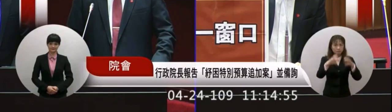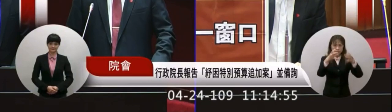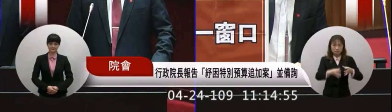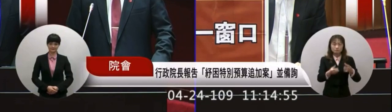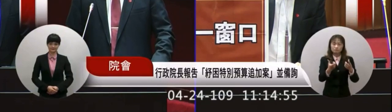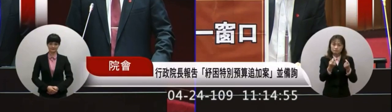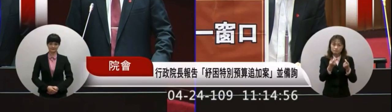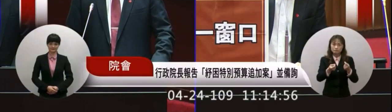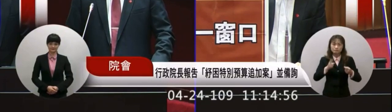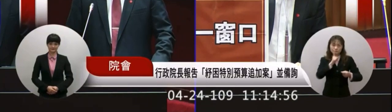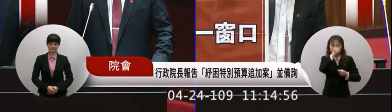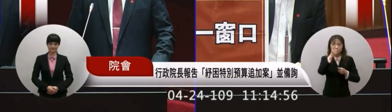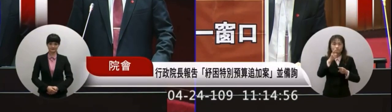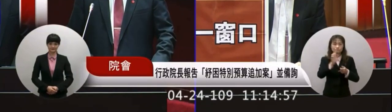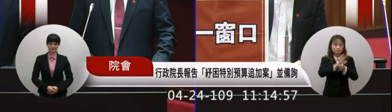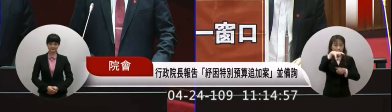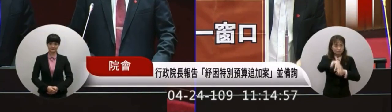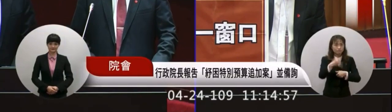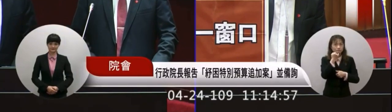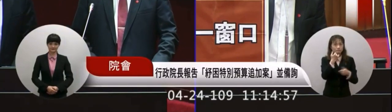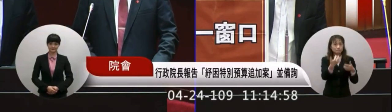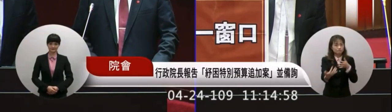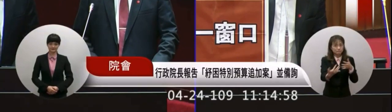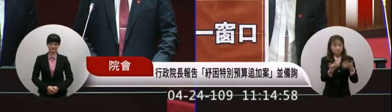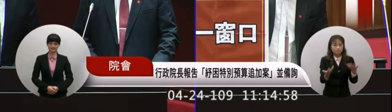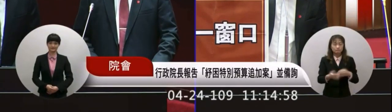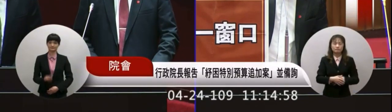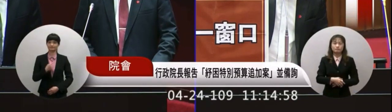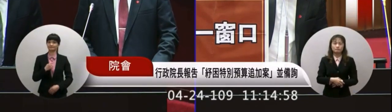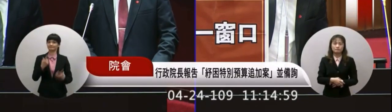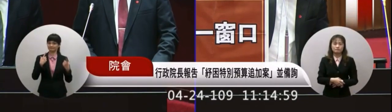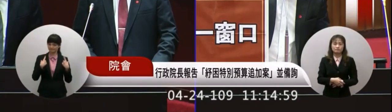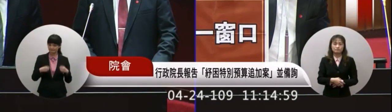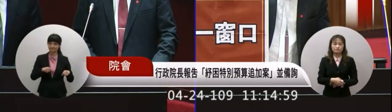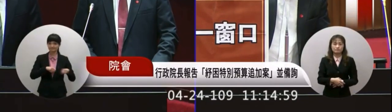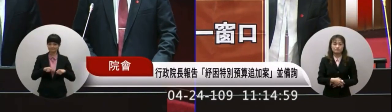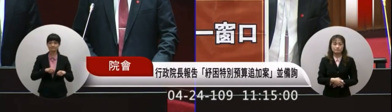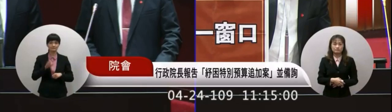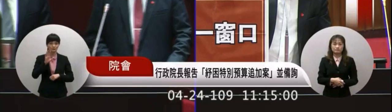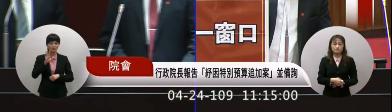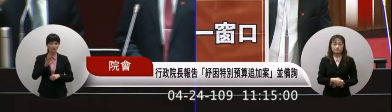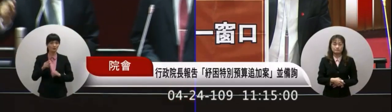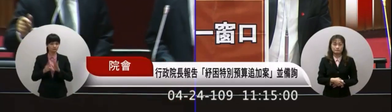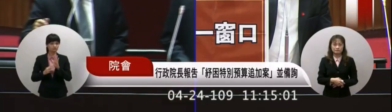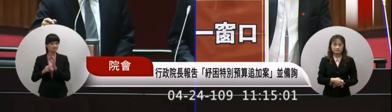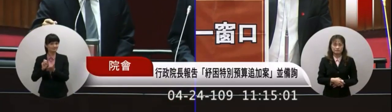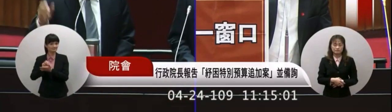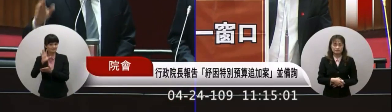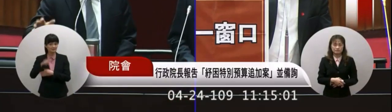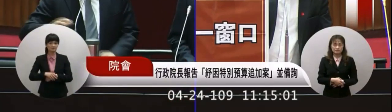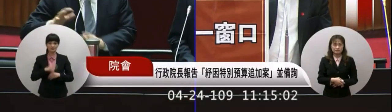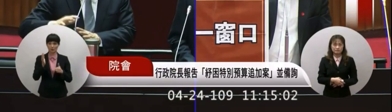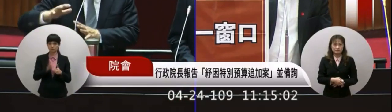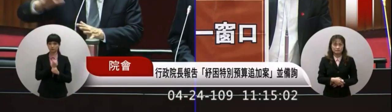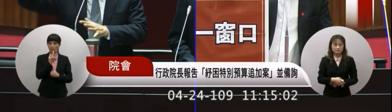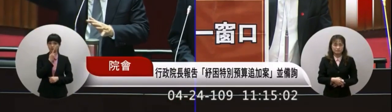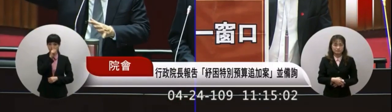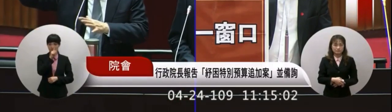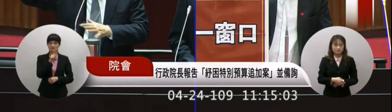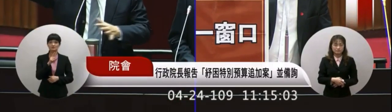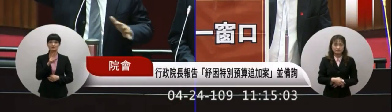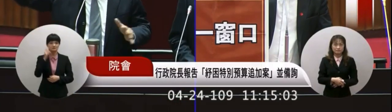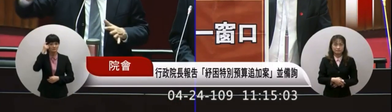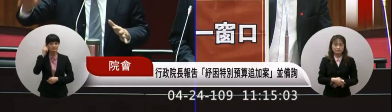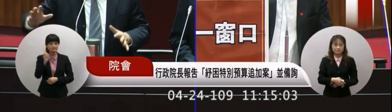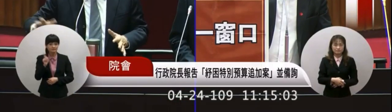一参考的方式来甲民众服务？ 咱本来吼，我委员了解就是讲，所谓单一就是无爱去讲好